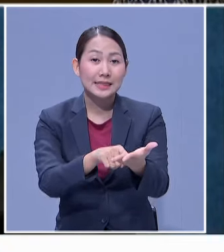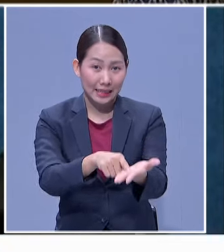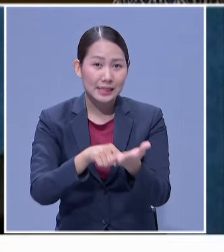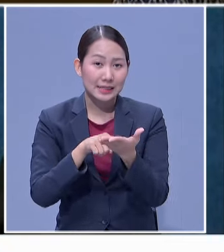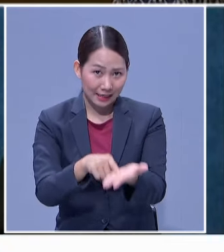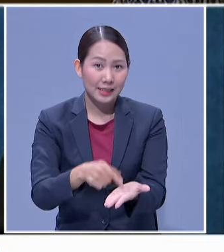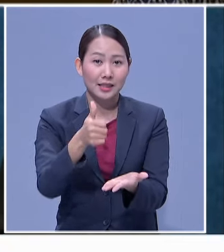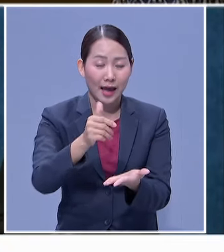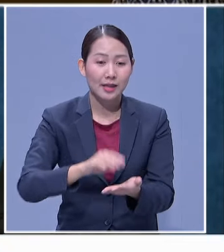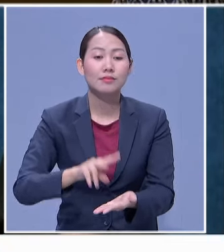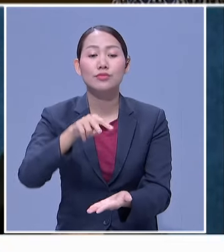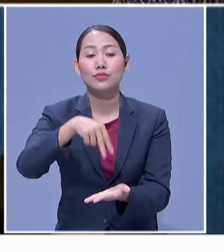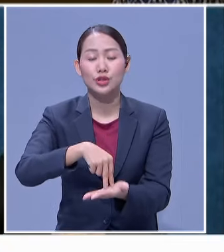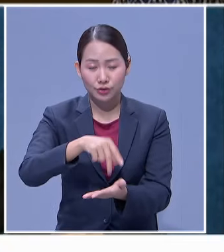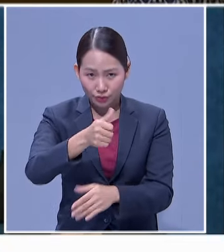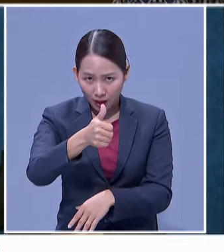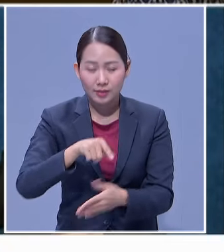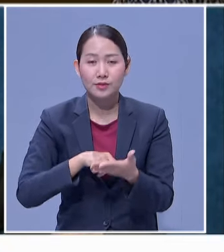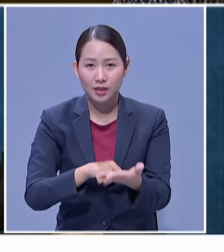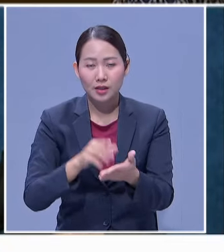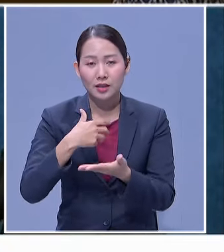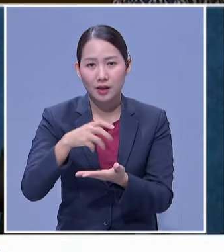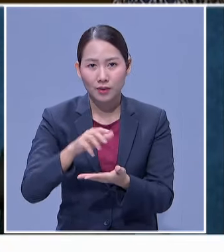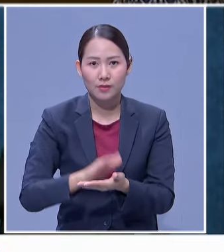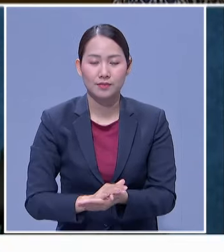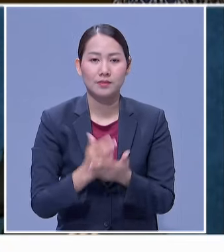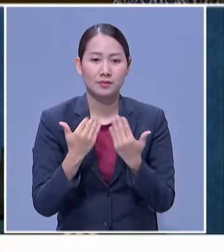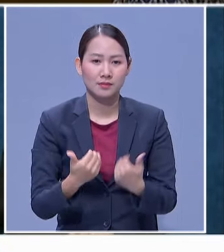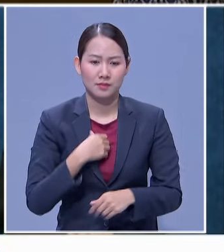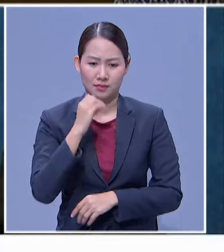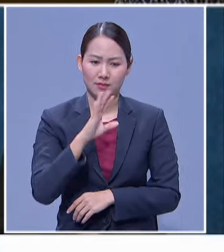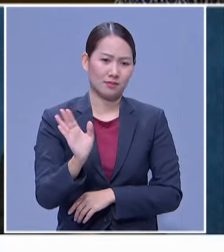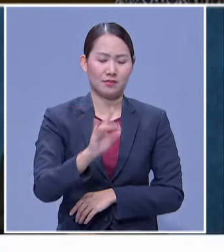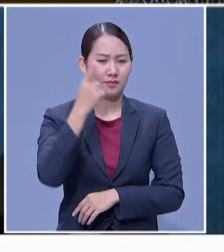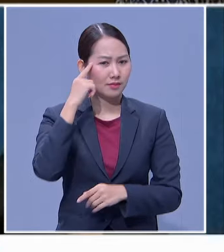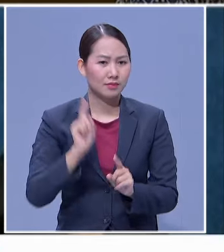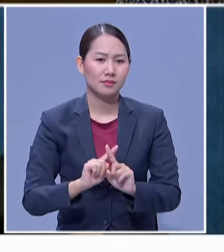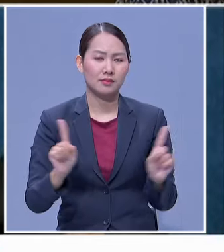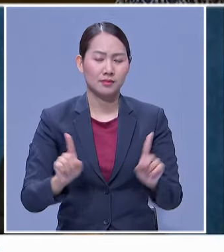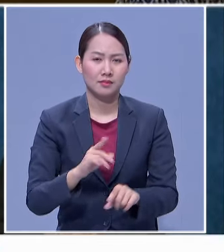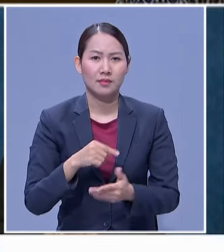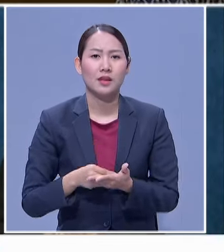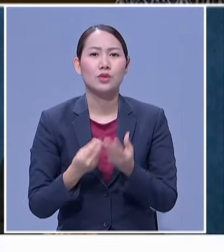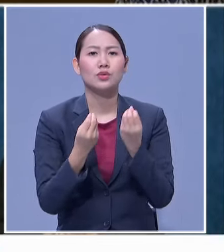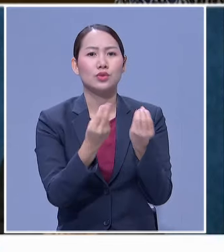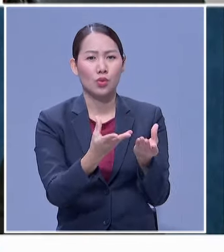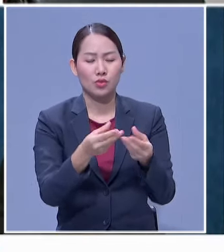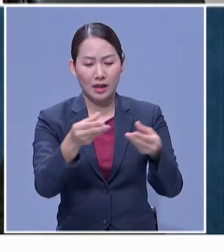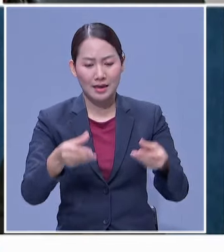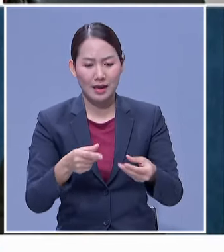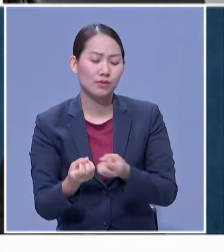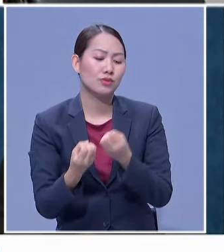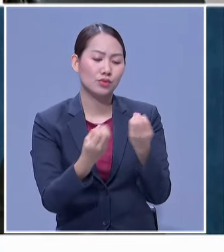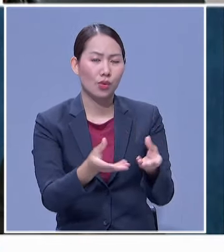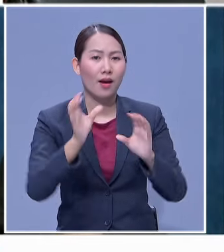มติข้อสังเกตแล้วก็บอกว่าไม่เห็นด้วยอยู่แล้วที่จะส่งข้อสังเกตนี้ไปให้รัฐบาลทางคุณพิเชษฐนะก็